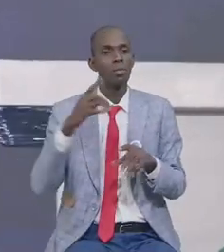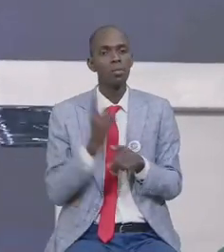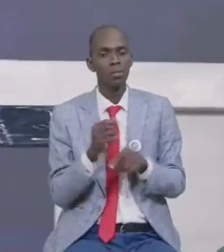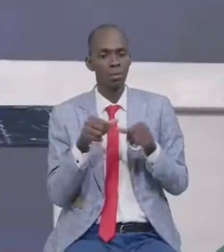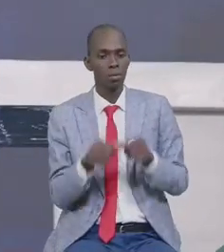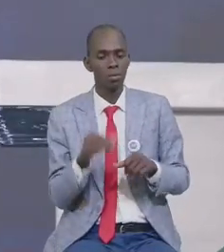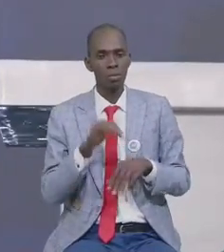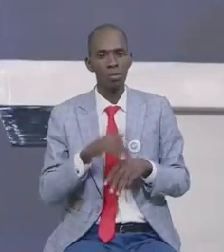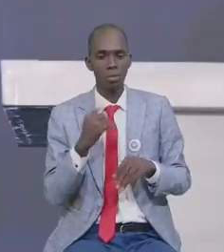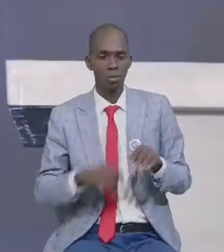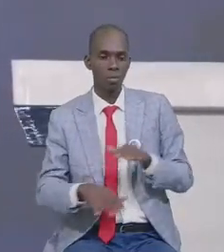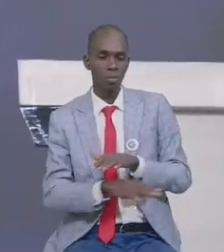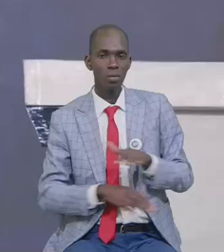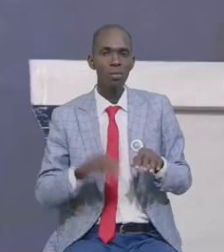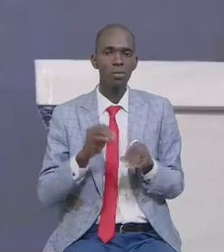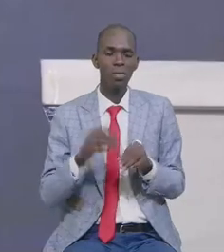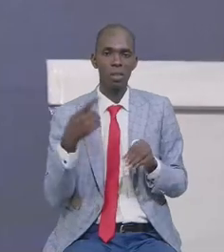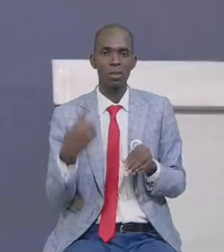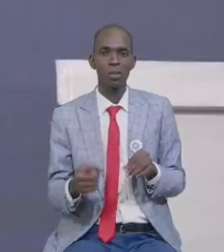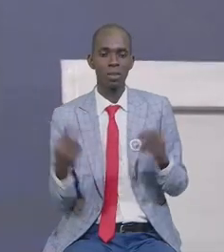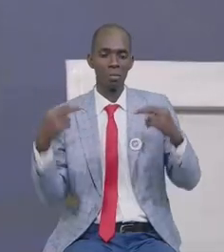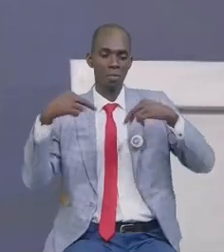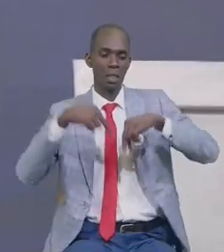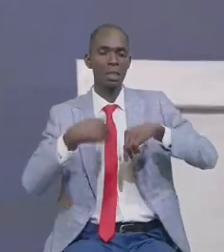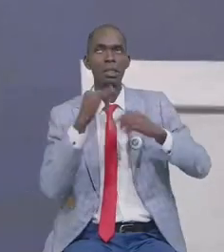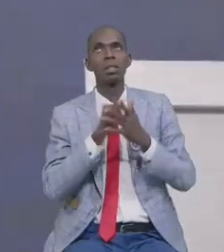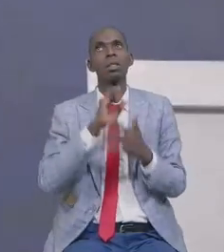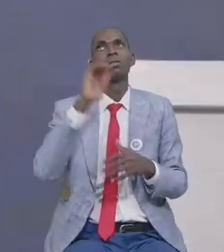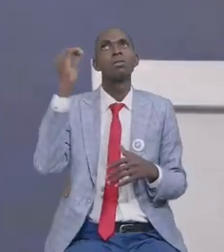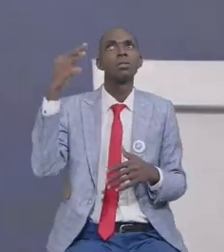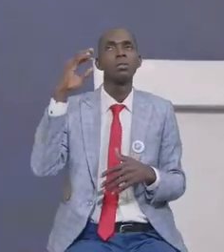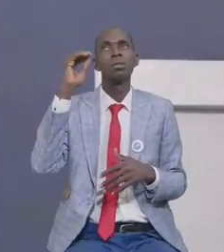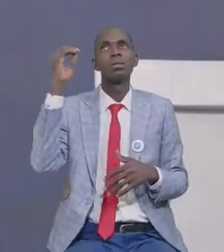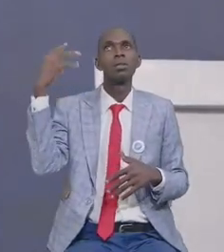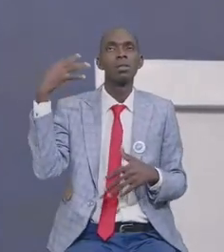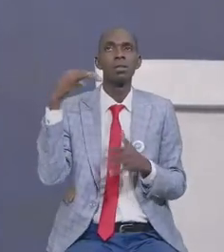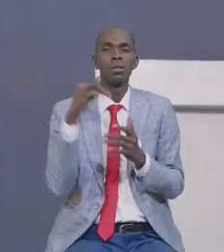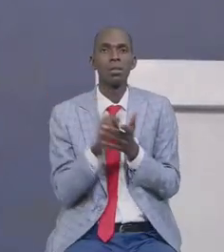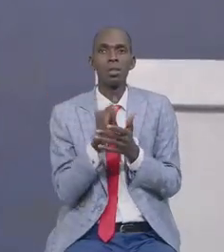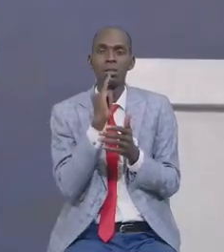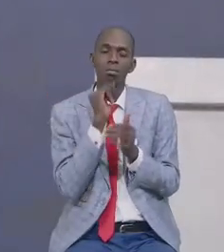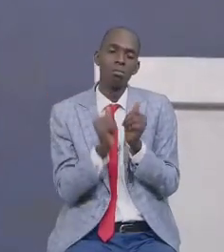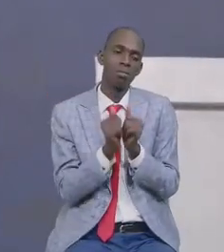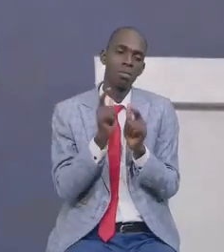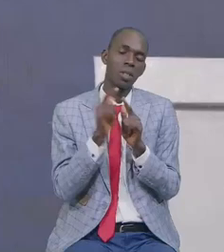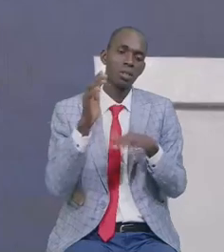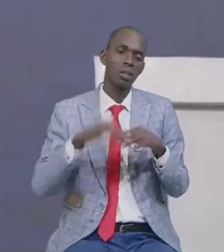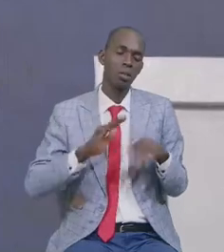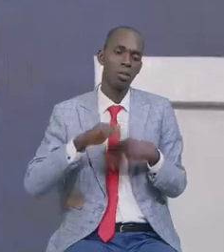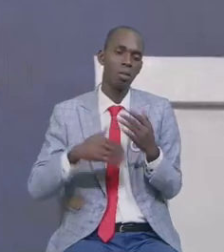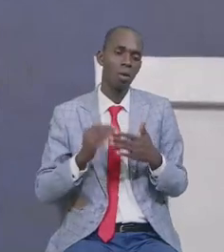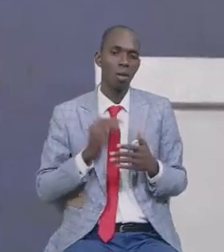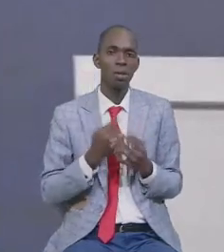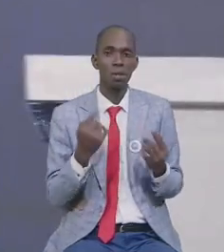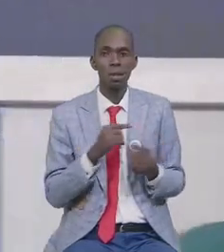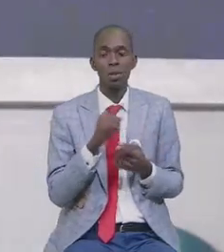au fond, dans la vallée, pour dire grâce, grâce, grâce, qui est plus grand que tout, grande que nos péchés. Comme les gens